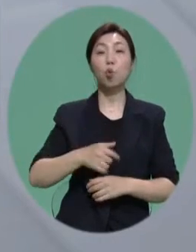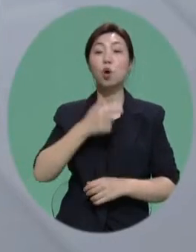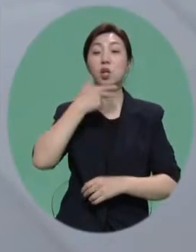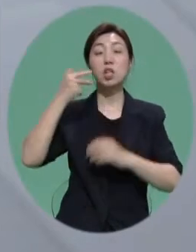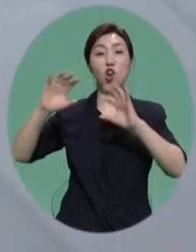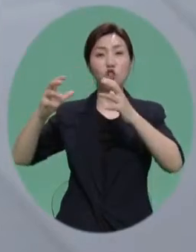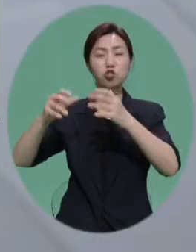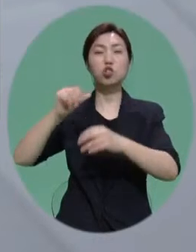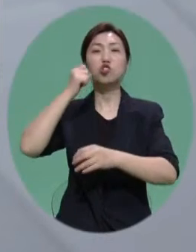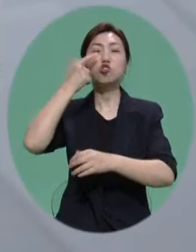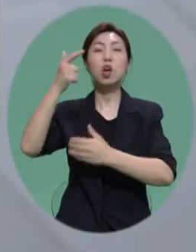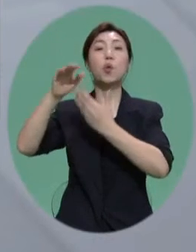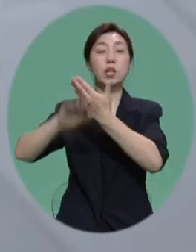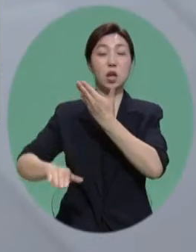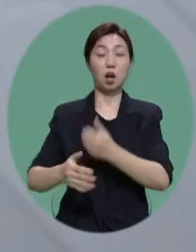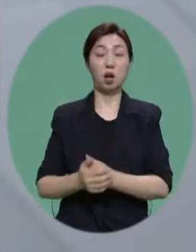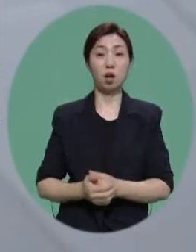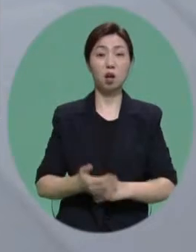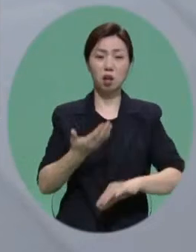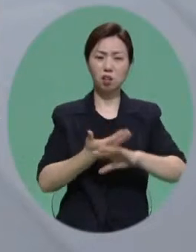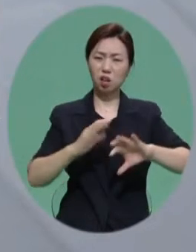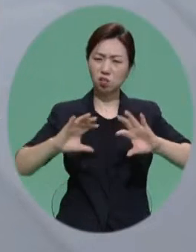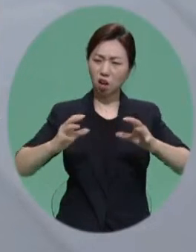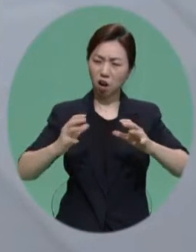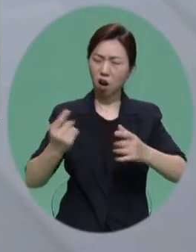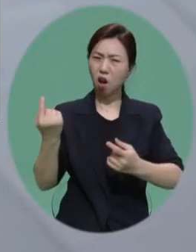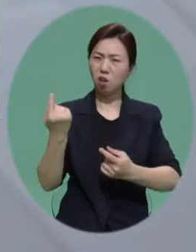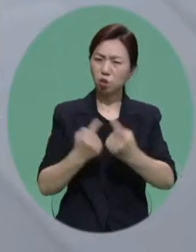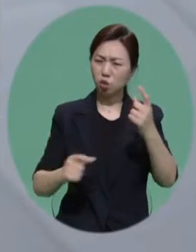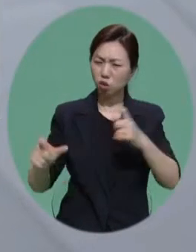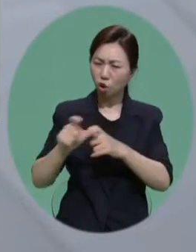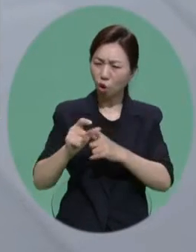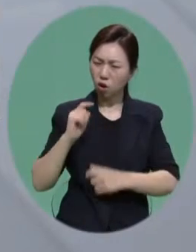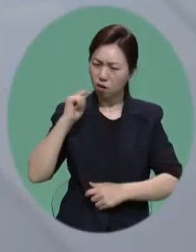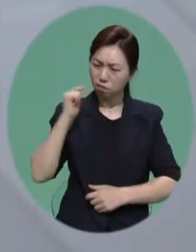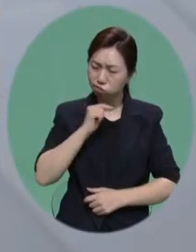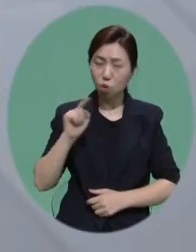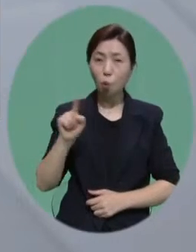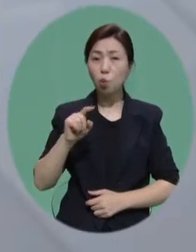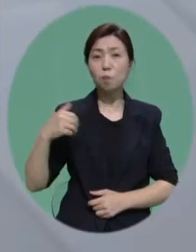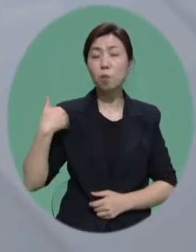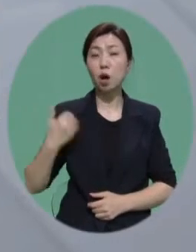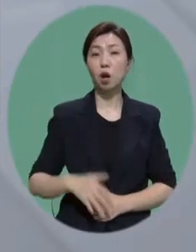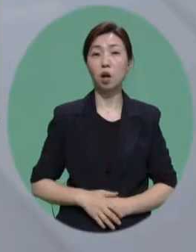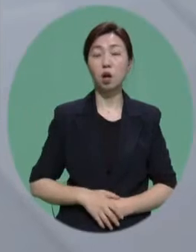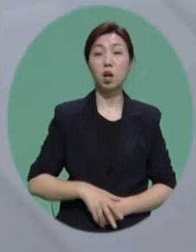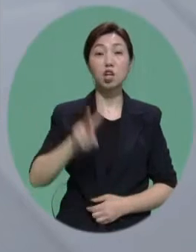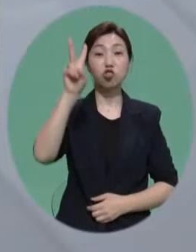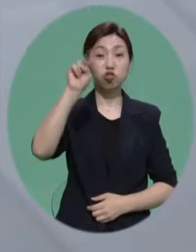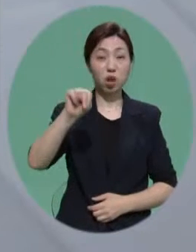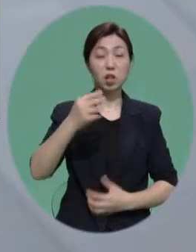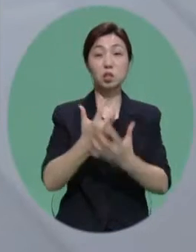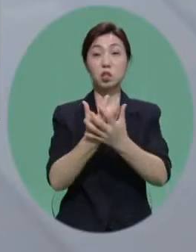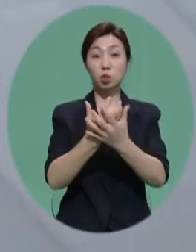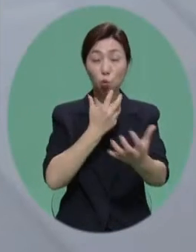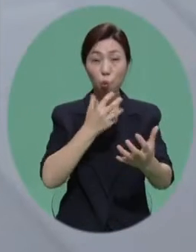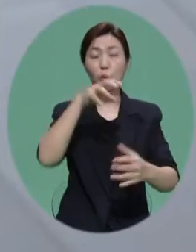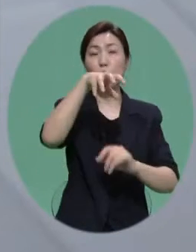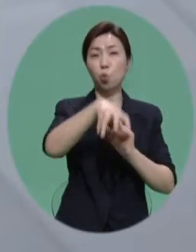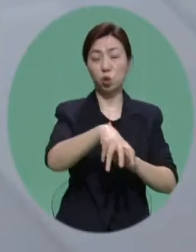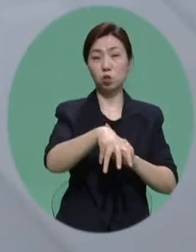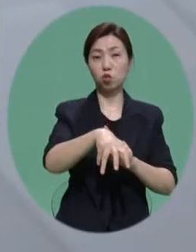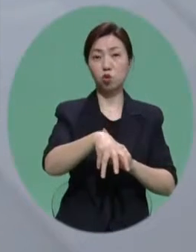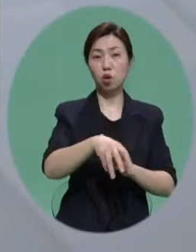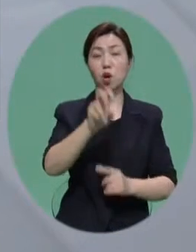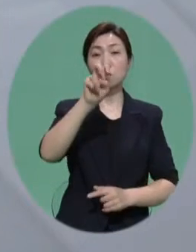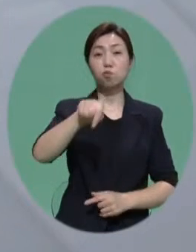윤성열 국회에서 어디가 우리보다 더 센 지 모르겠는 행하라는 어 un 에서도 묵 어째 부분에 대해서는 그 기준을 완화